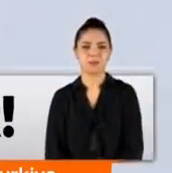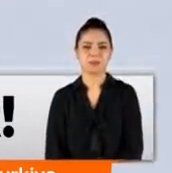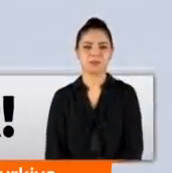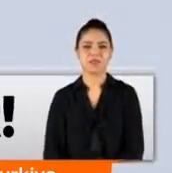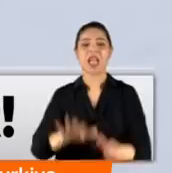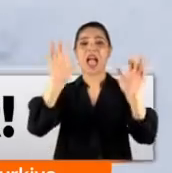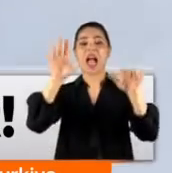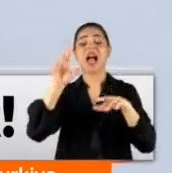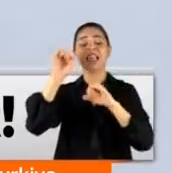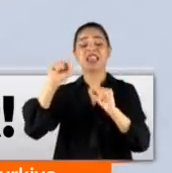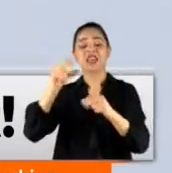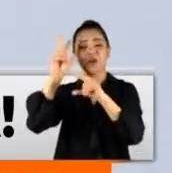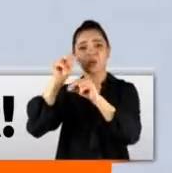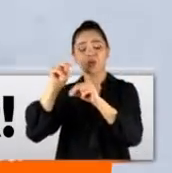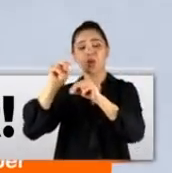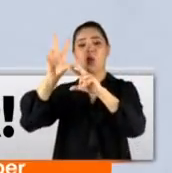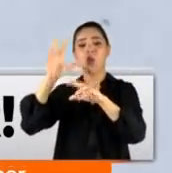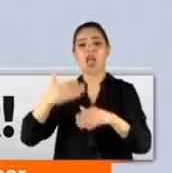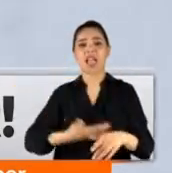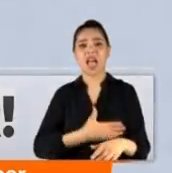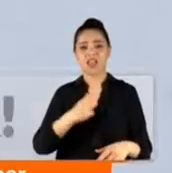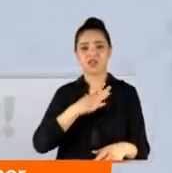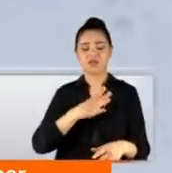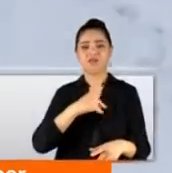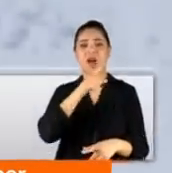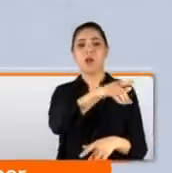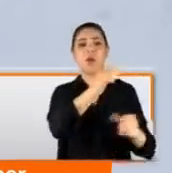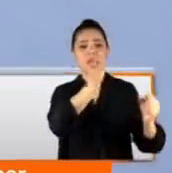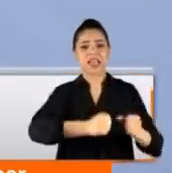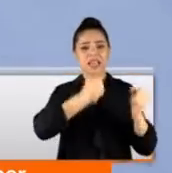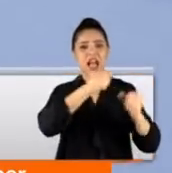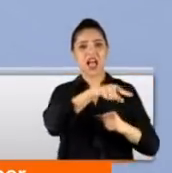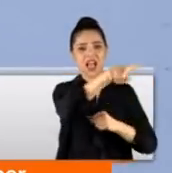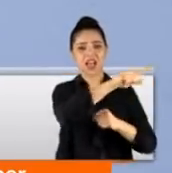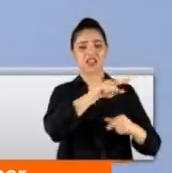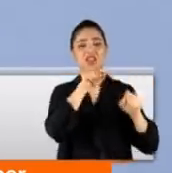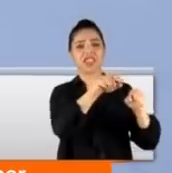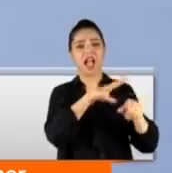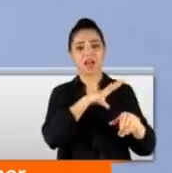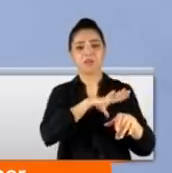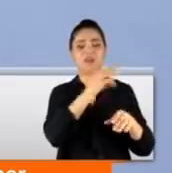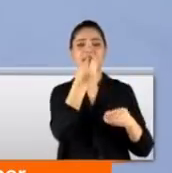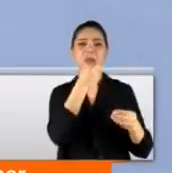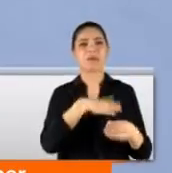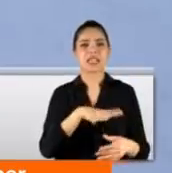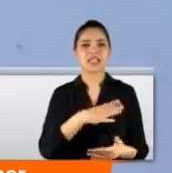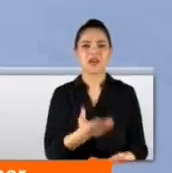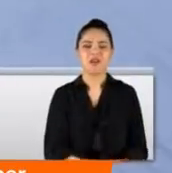Ayı kış uykusundan uyanmıştı ve karnı açtı. Bir süre kayakçıların peşinden koştu.